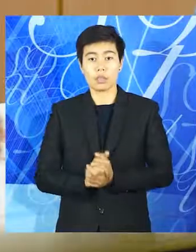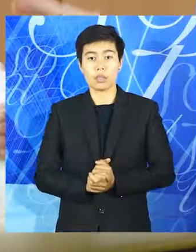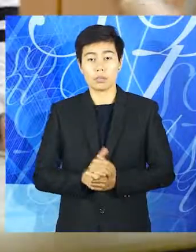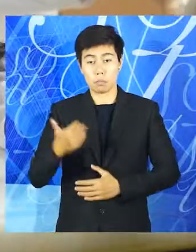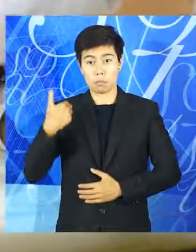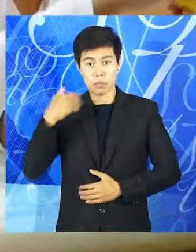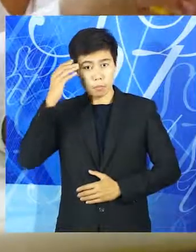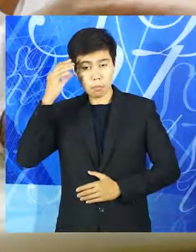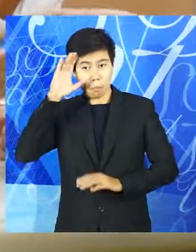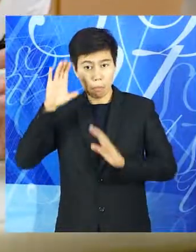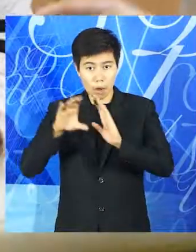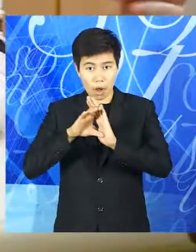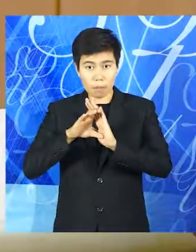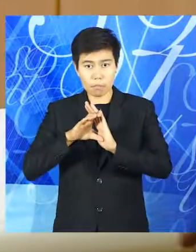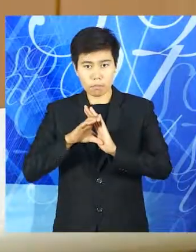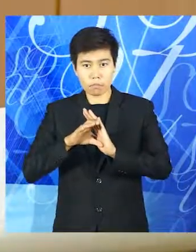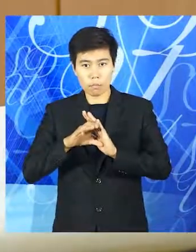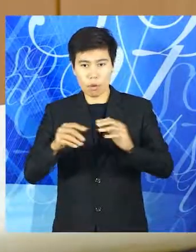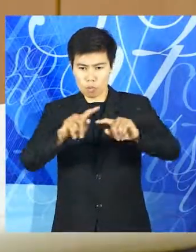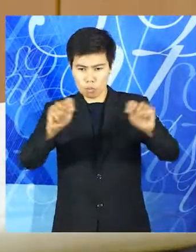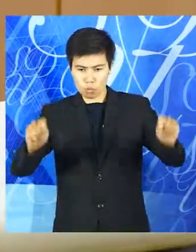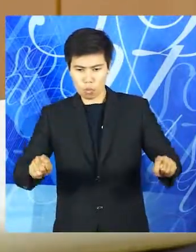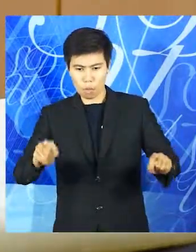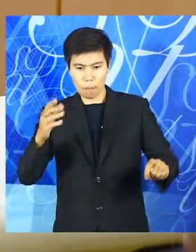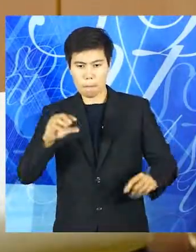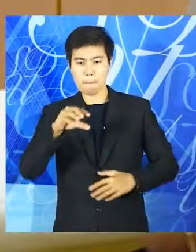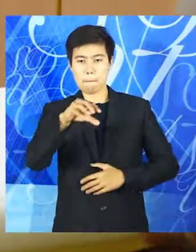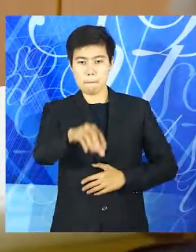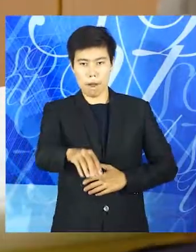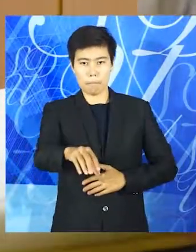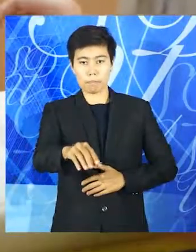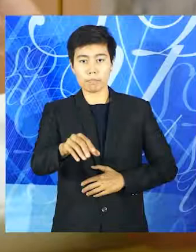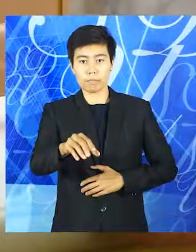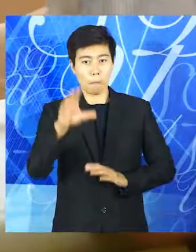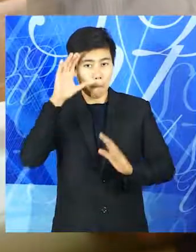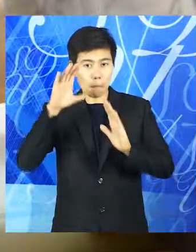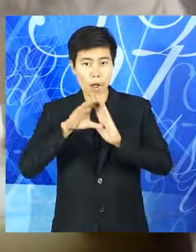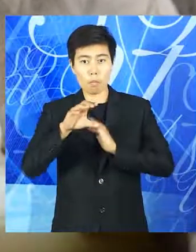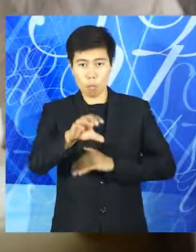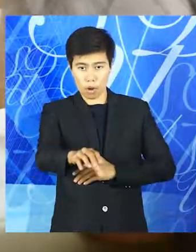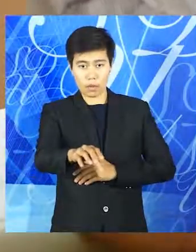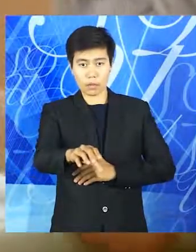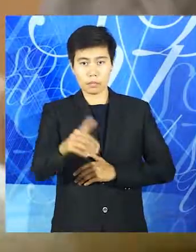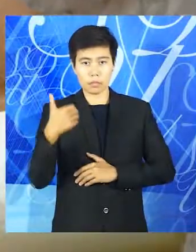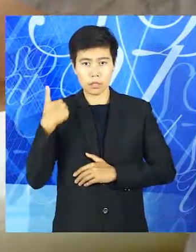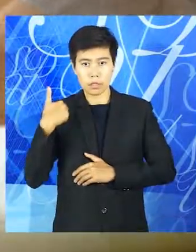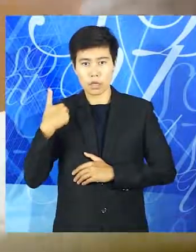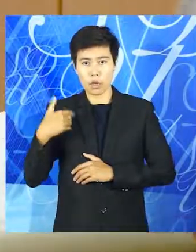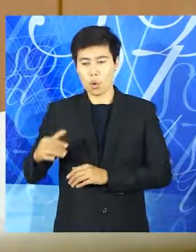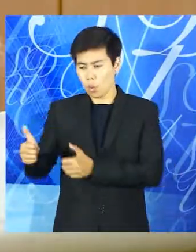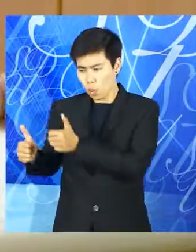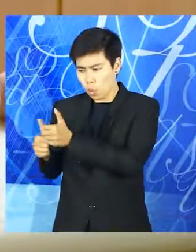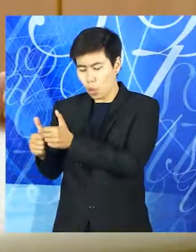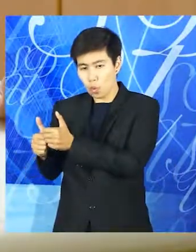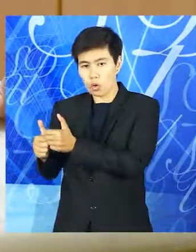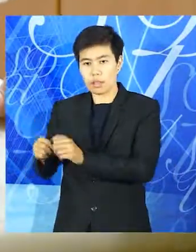จะมีรูปภาพหนึ่งภาพวางไว้บนโต๊ะนะคะโดยที่เราจะฝึกเนี่ยนะคะให้ผู้ที่เป็นผู้กระตุ้นเตือนนั่ง